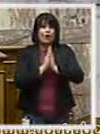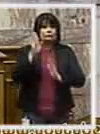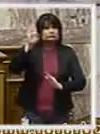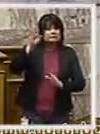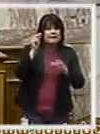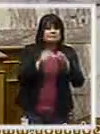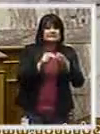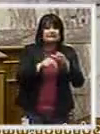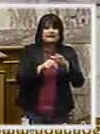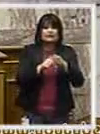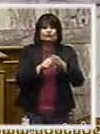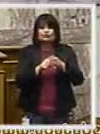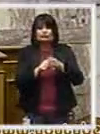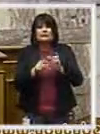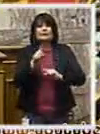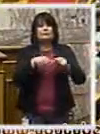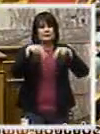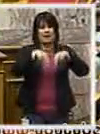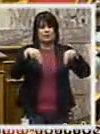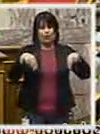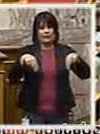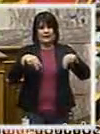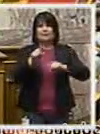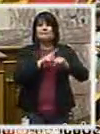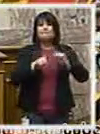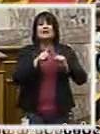είναι σύμφωνο με το Σύνταγμα να εγερθούν.